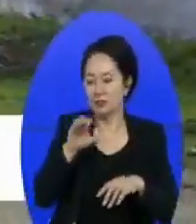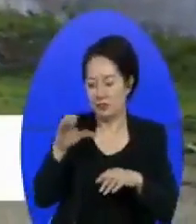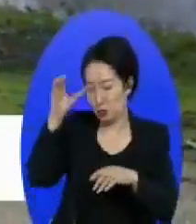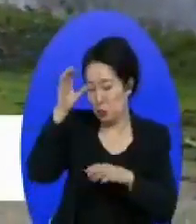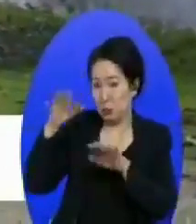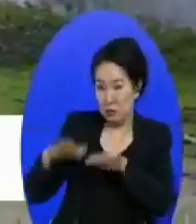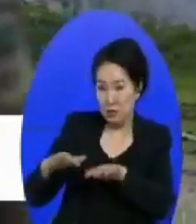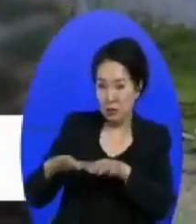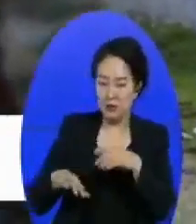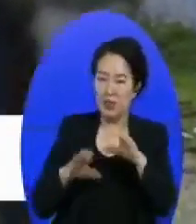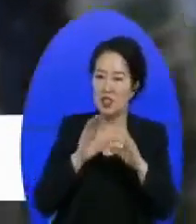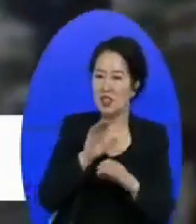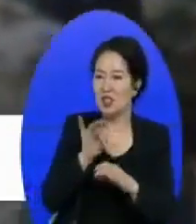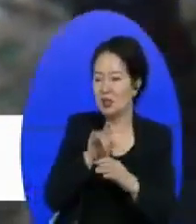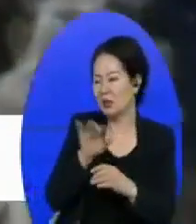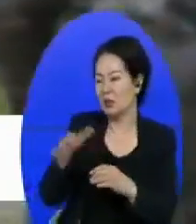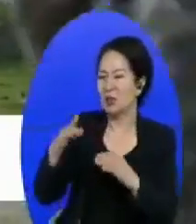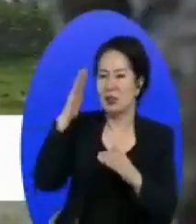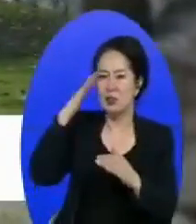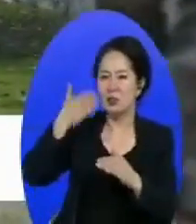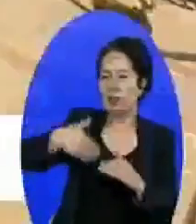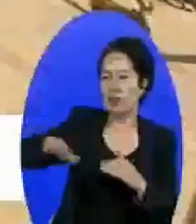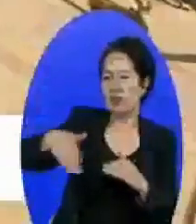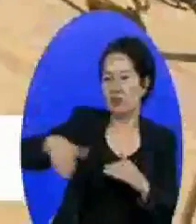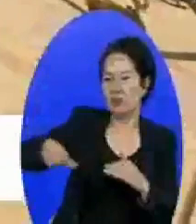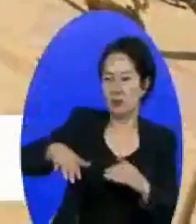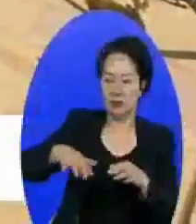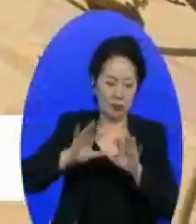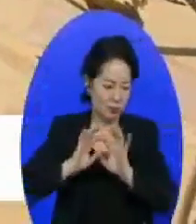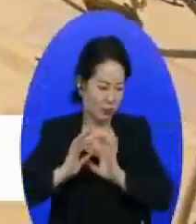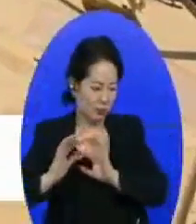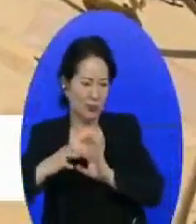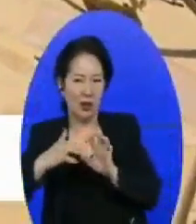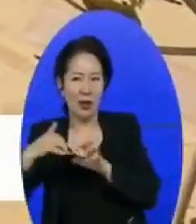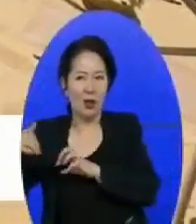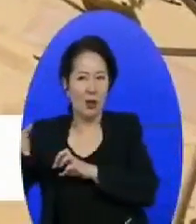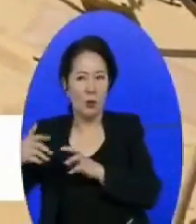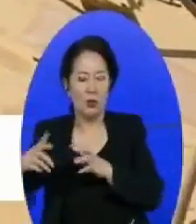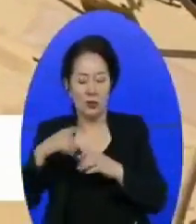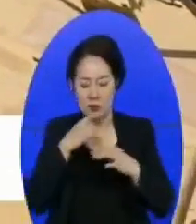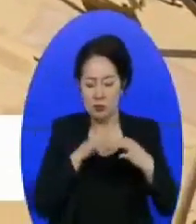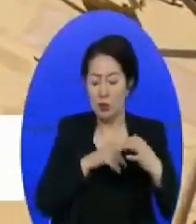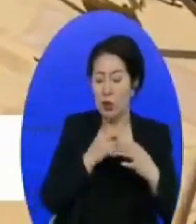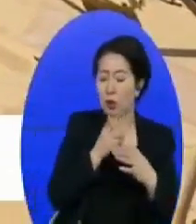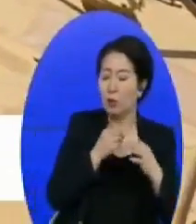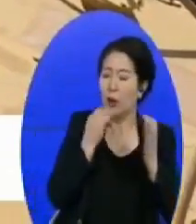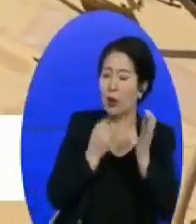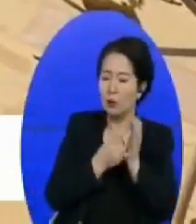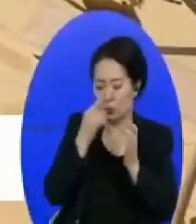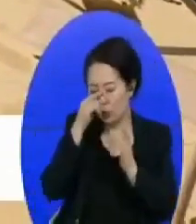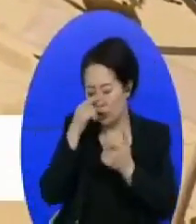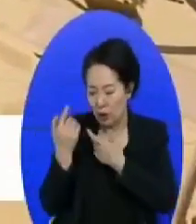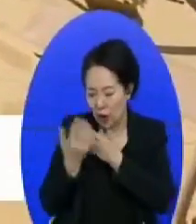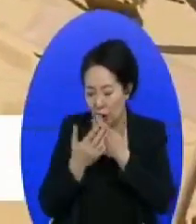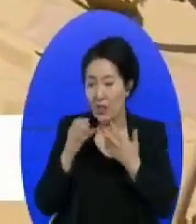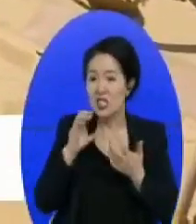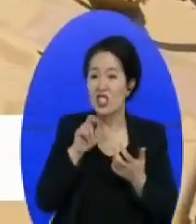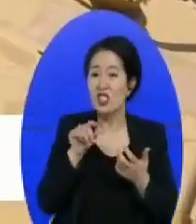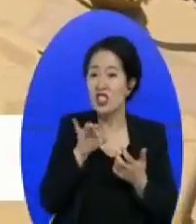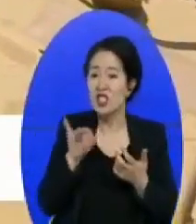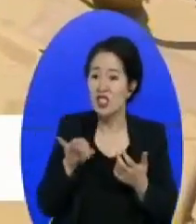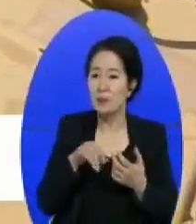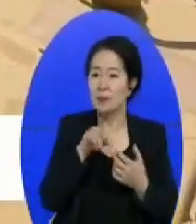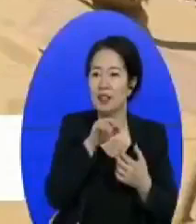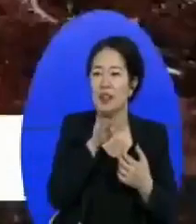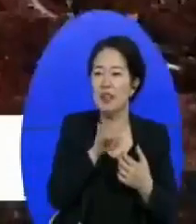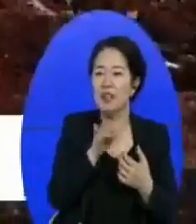одоо хүссэж анхааруулга өгсөн. За Турк улс Орос, Ирантай хийсэн 2017 оны тохиролцооны дагуу Сирийн Идлиб мужид хяналтын цэгүүд